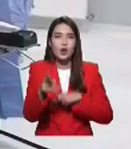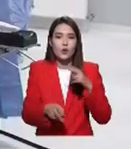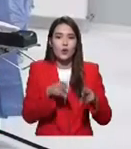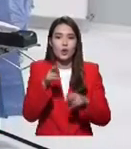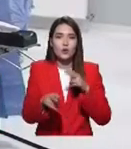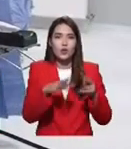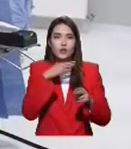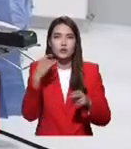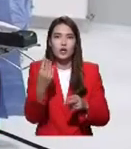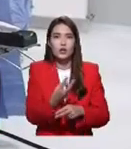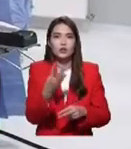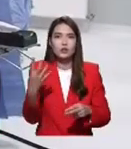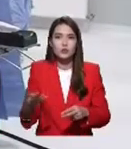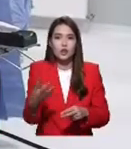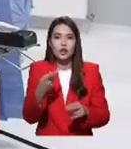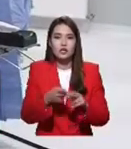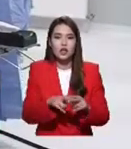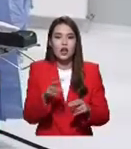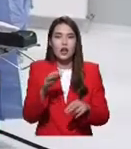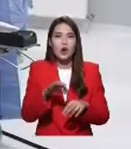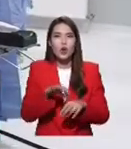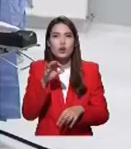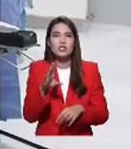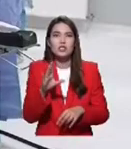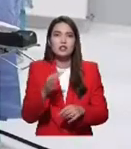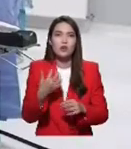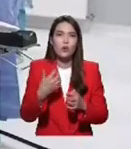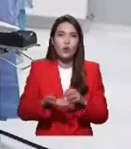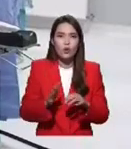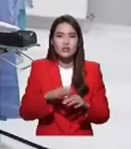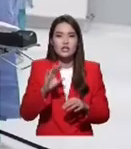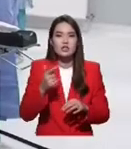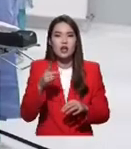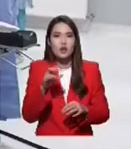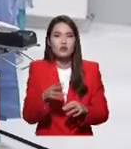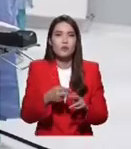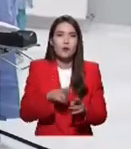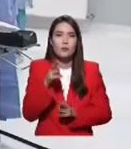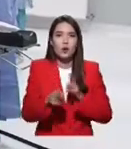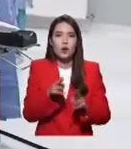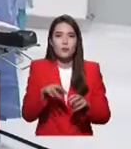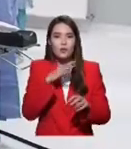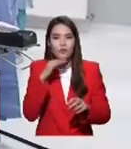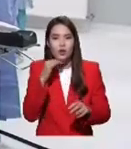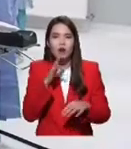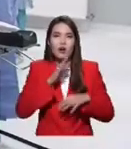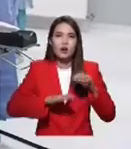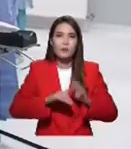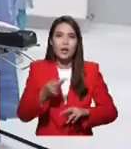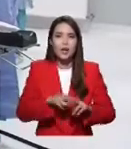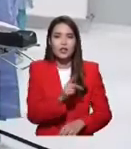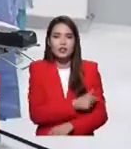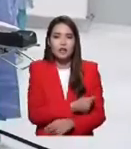Оған 3-ші, 4-ші сатылы артроз диагнозы қойылған. Бұған дейін дәрігерлер робот-ассистентпен бірге 4 операция жасады. Мамандардың айтуынша,